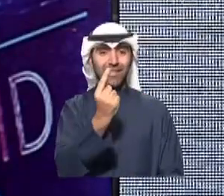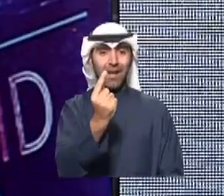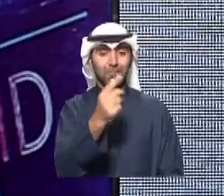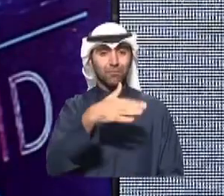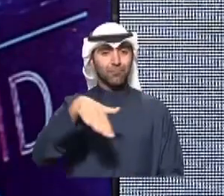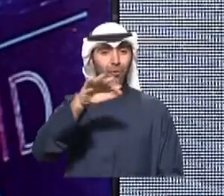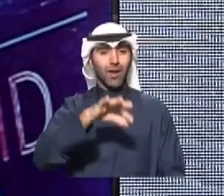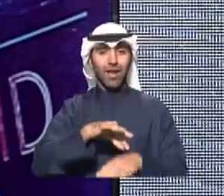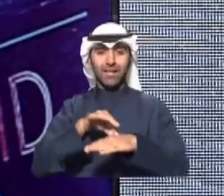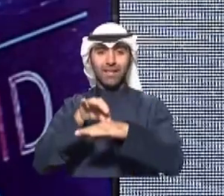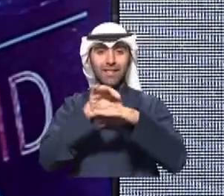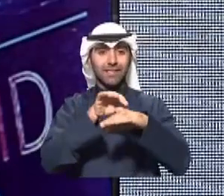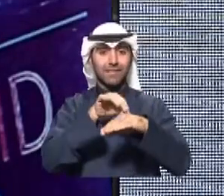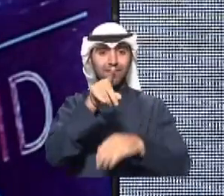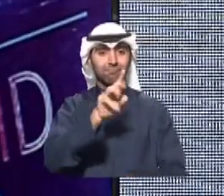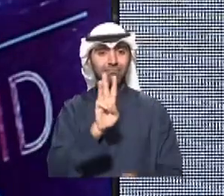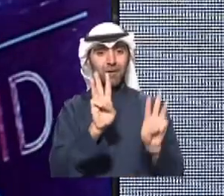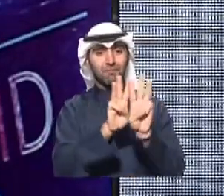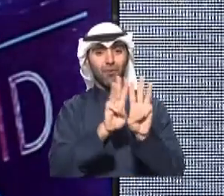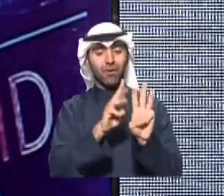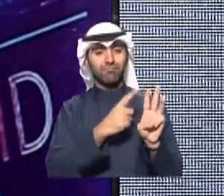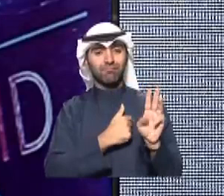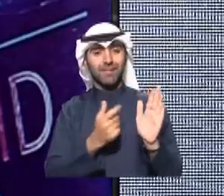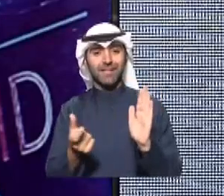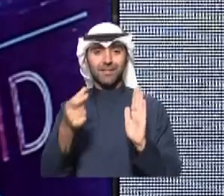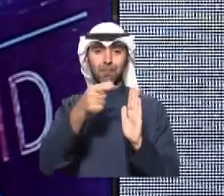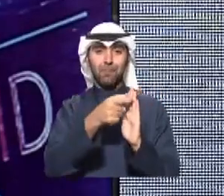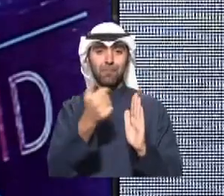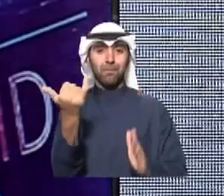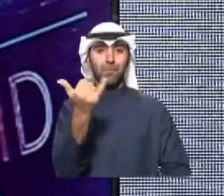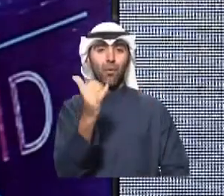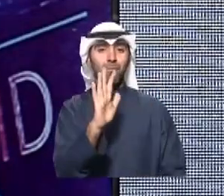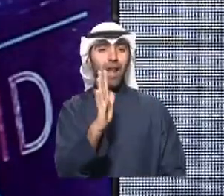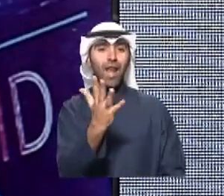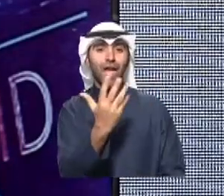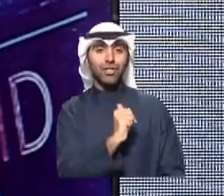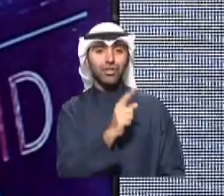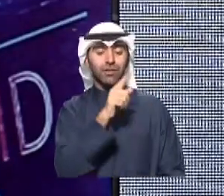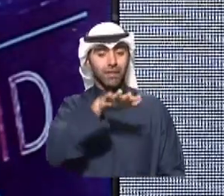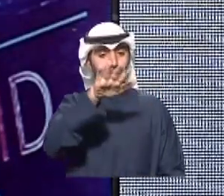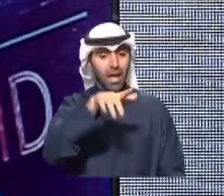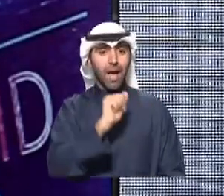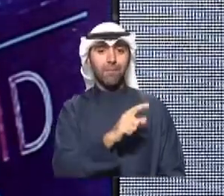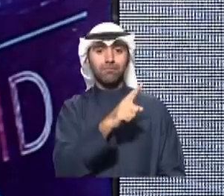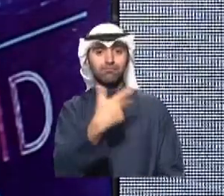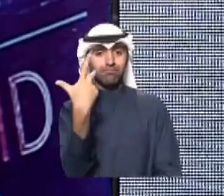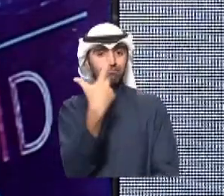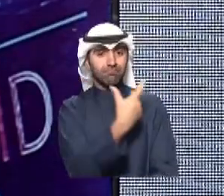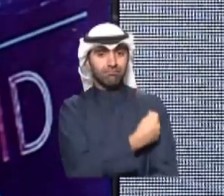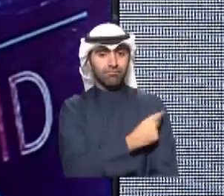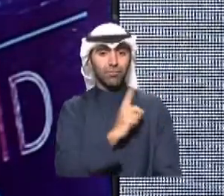لأن التطعيم هو الوقاية وهو بداية لنهاية هذه الجائحة بتوفير إن شاء الله